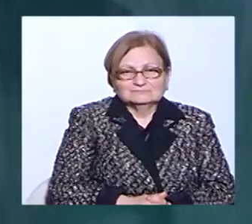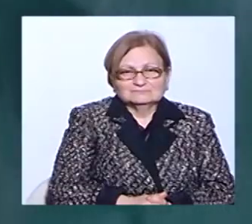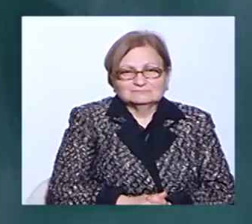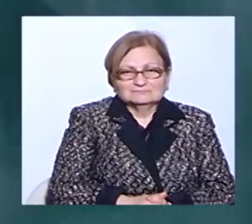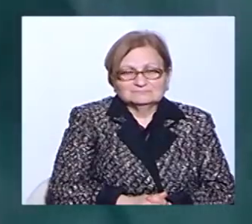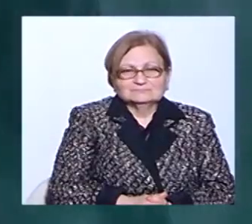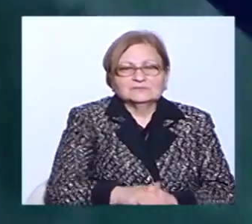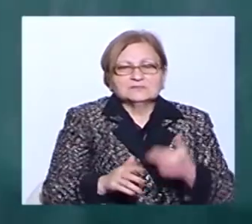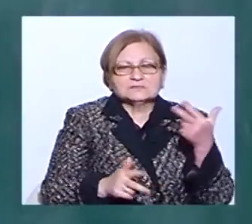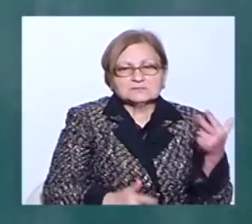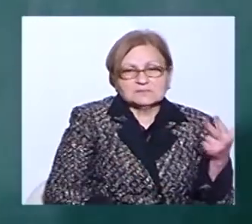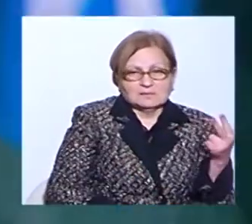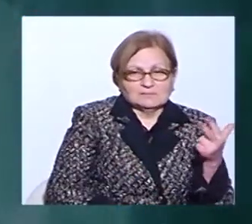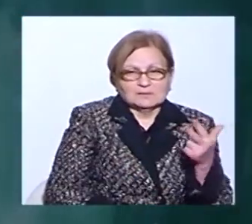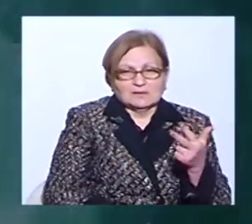Ase.